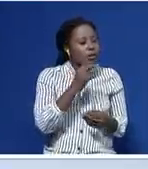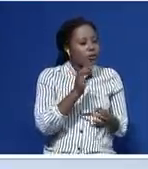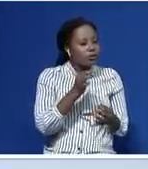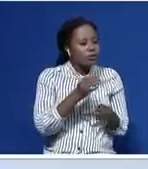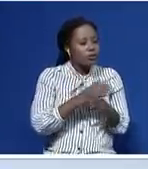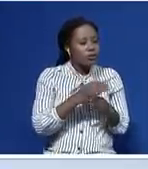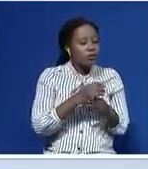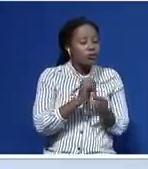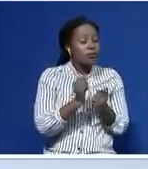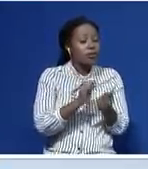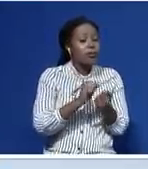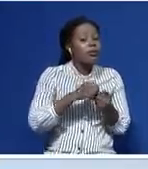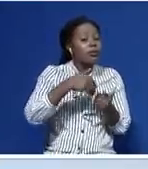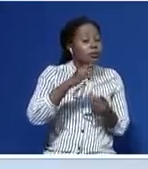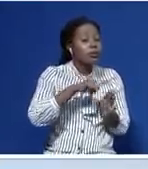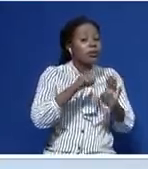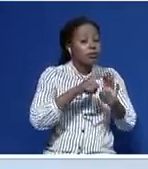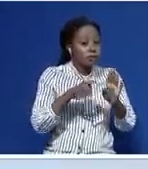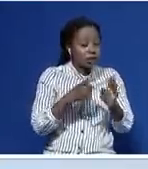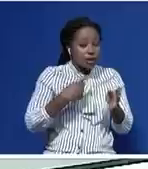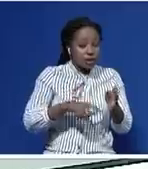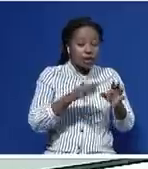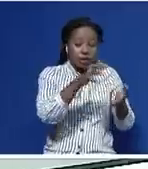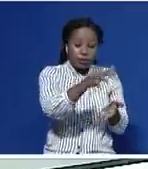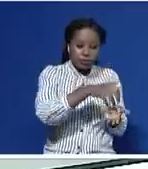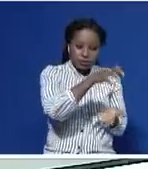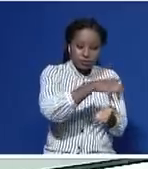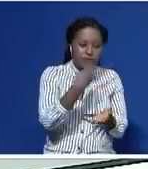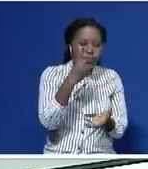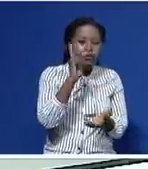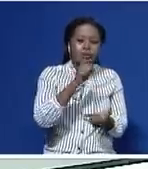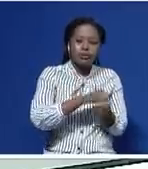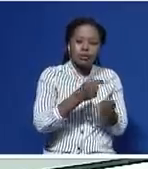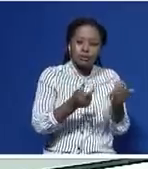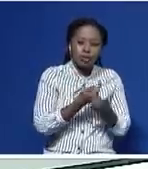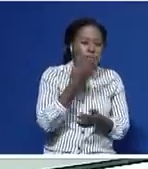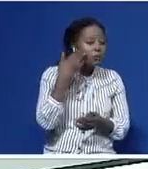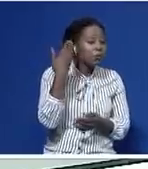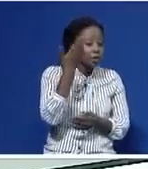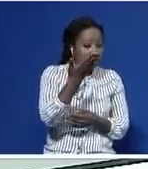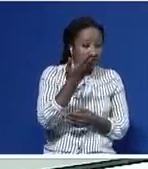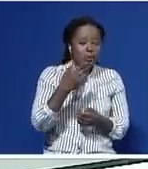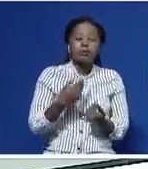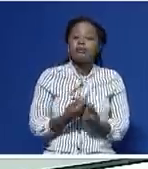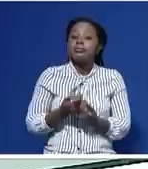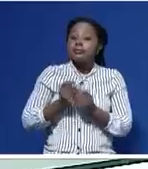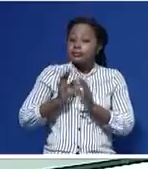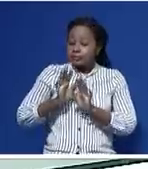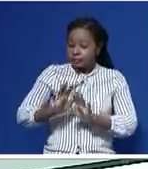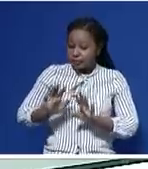nje ya Afrika? Kwa sababu katika supermarkets ukienda hapa kuna bidhaa zinatoka mpaka Ulaya. Tayari